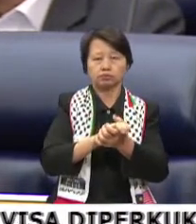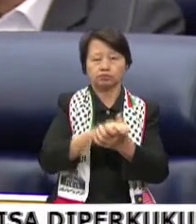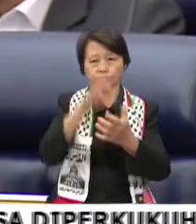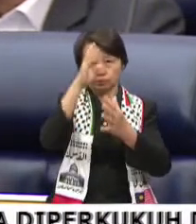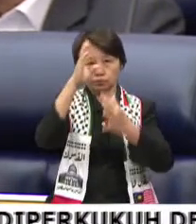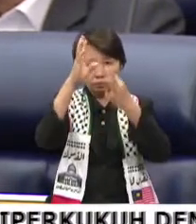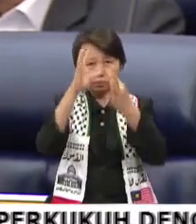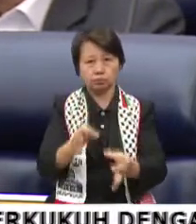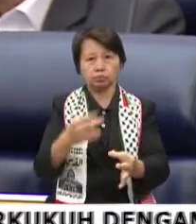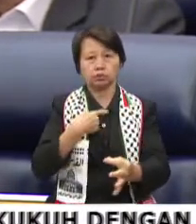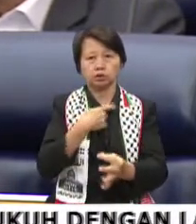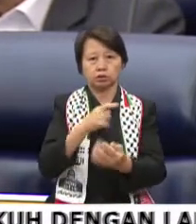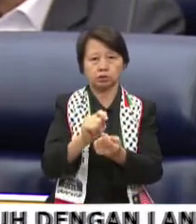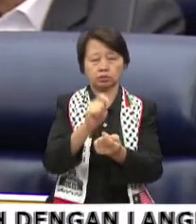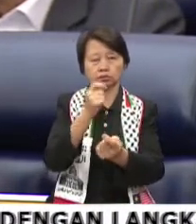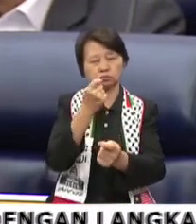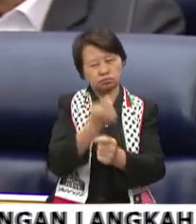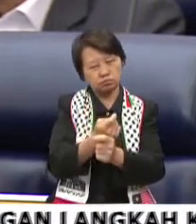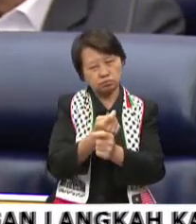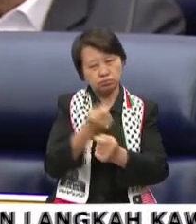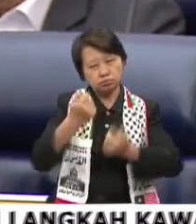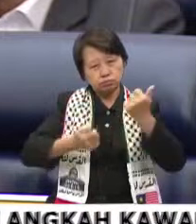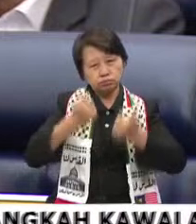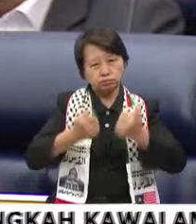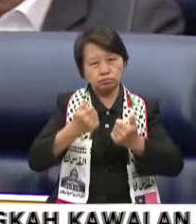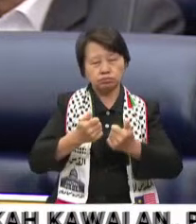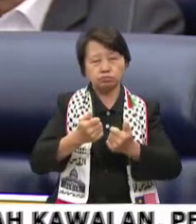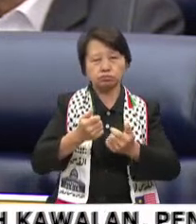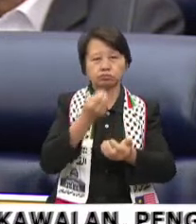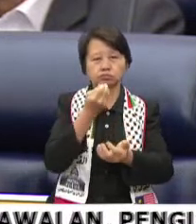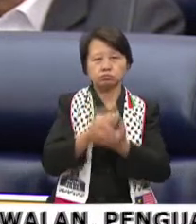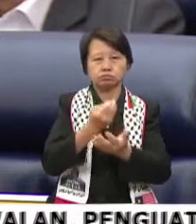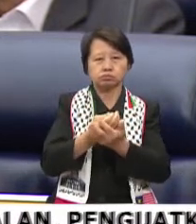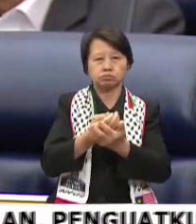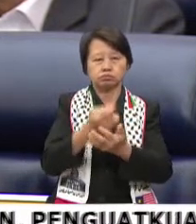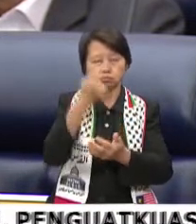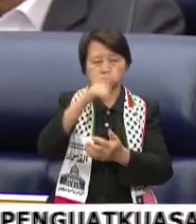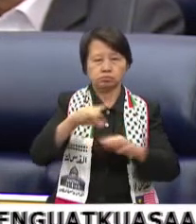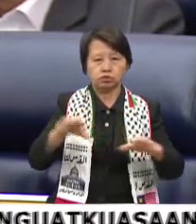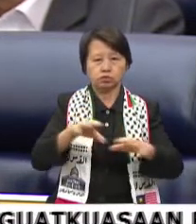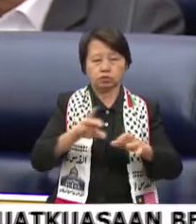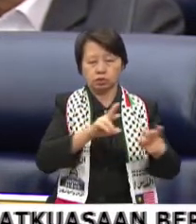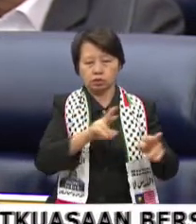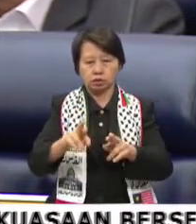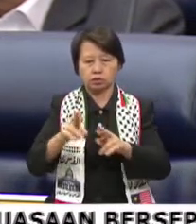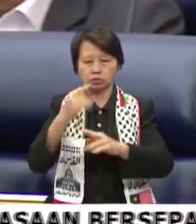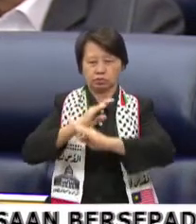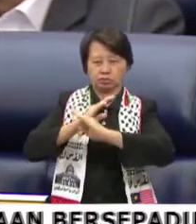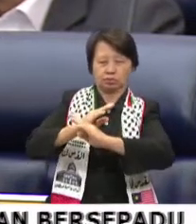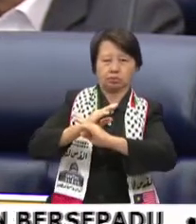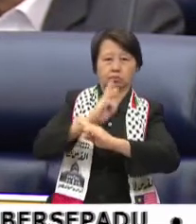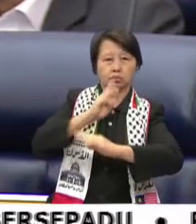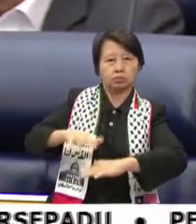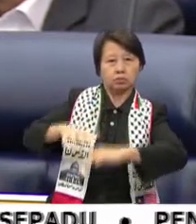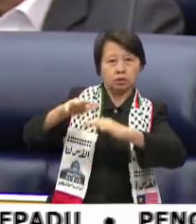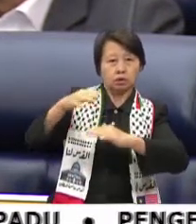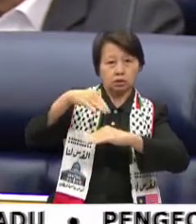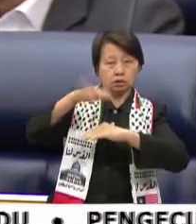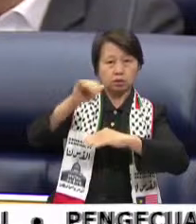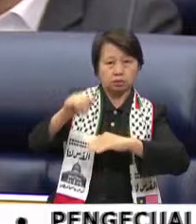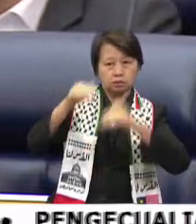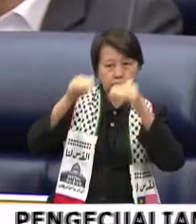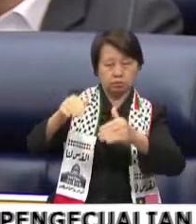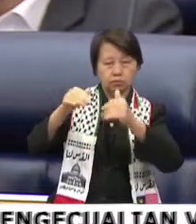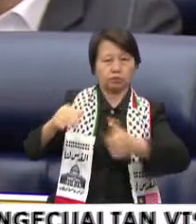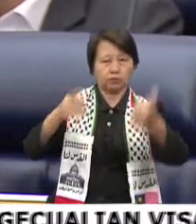keputusan untuk kita menentukan sama ada penyaluran kewangan untuk kita membuat rancangan tempatan banjir ini lebih kena diberi